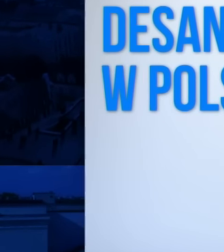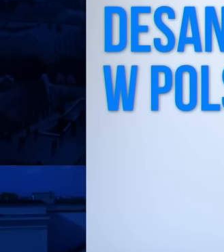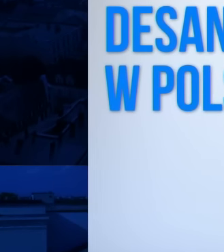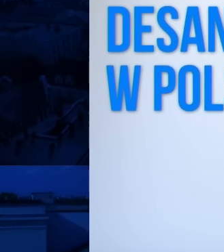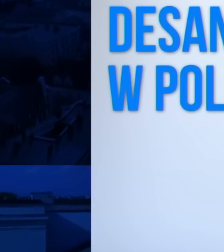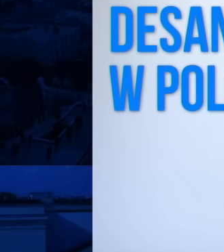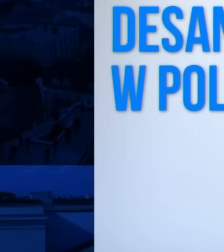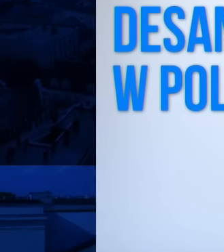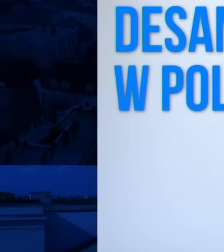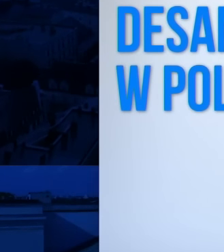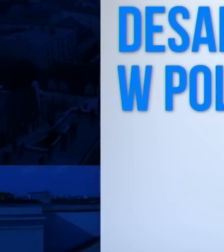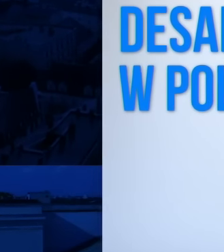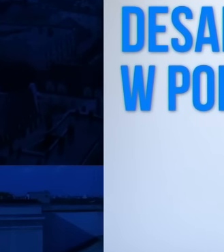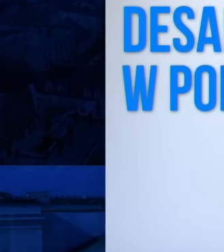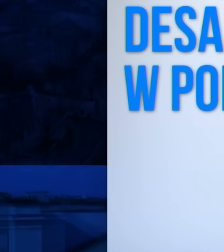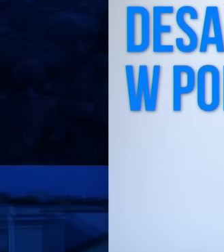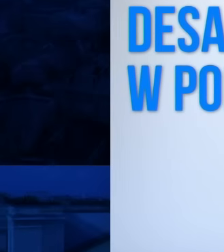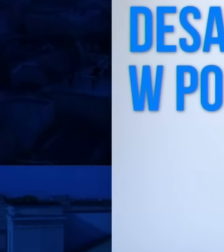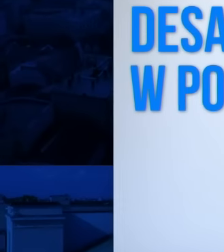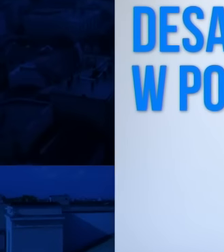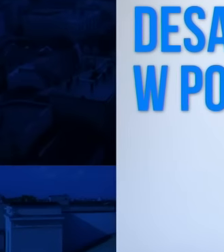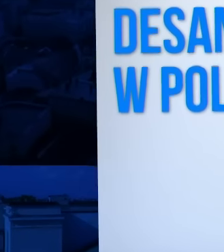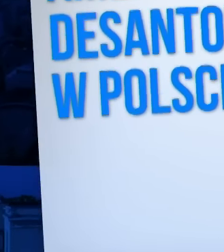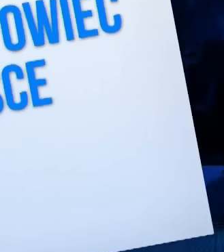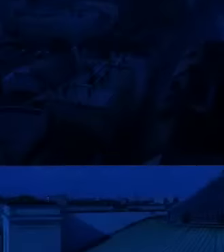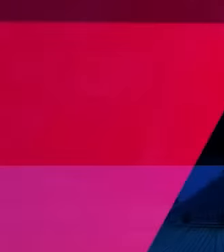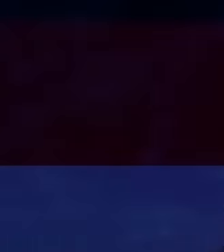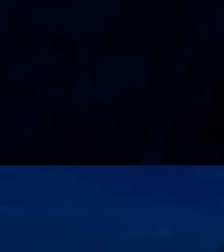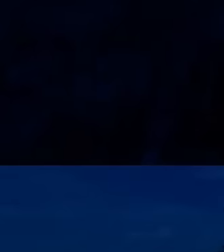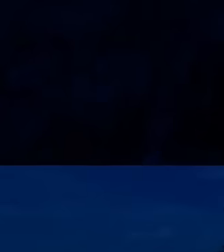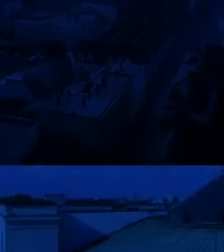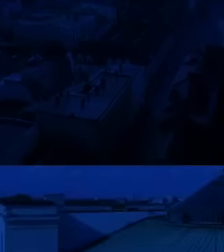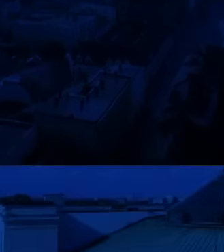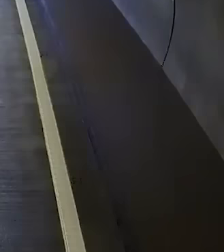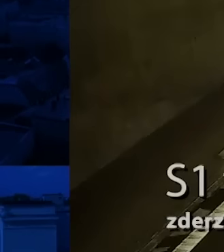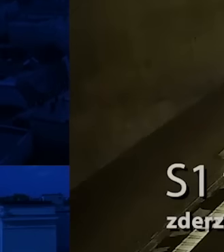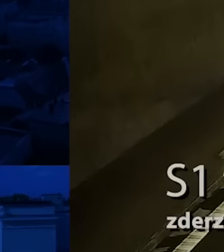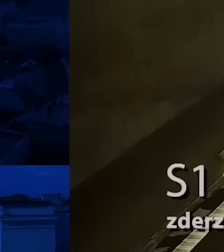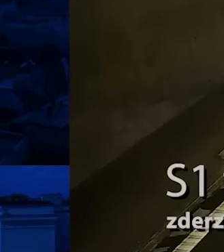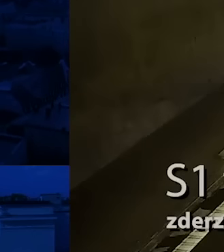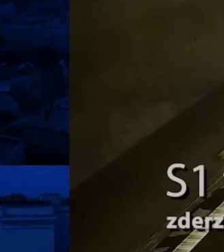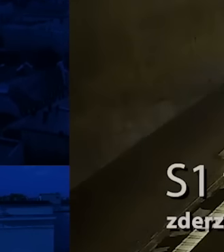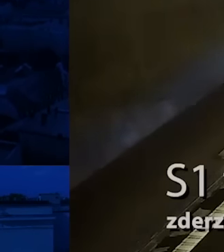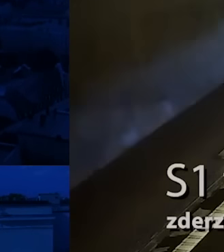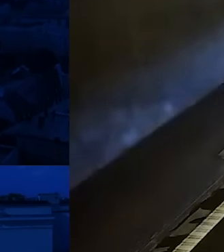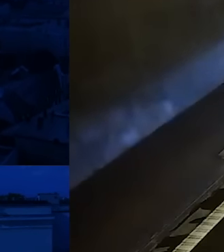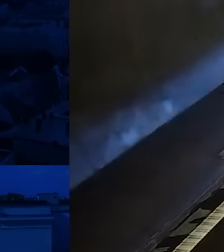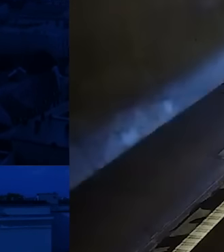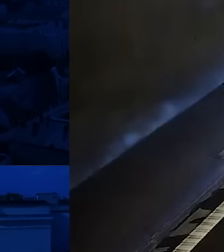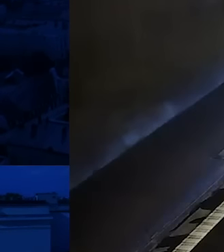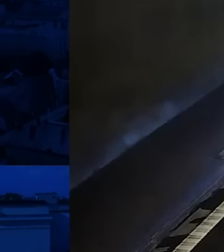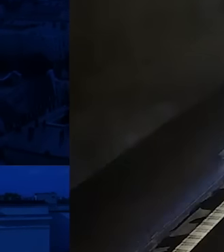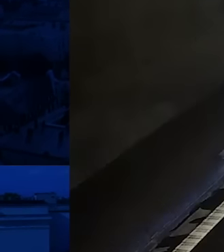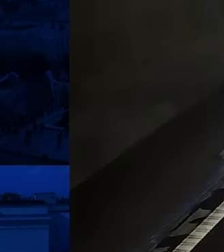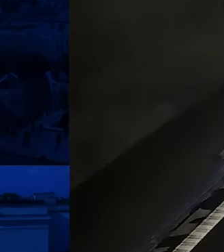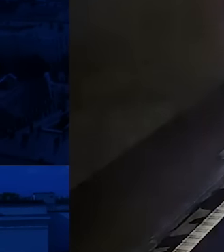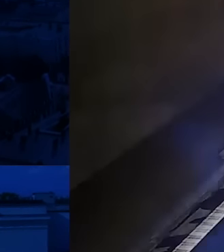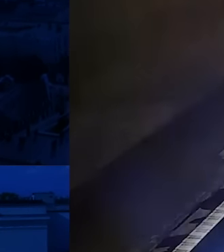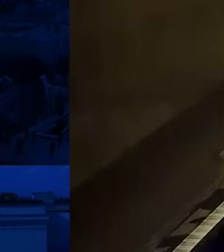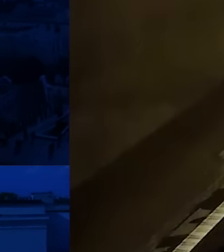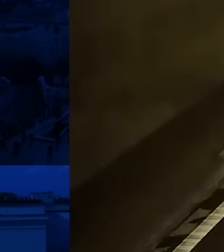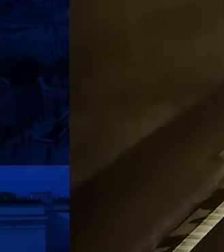transportowiec desantowy. Uczestniczy w największych w historii ćwiczeniach wojskowych Baltops. Jechał przez tunel z prędkością ponad